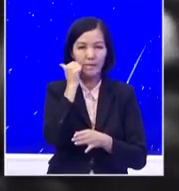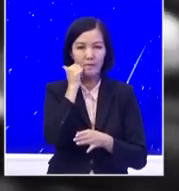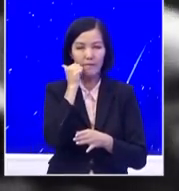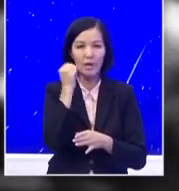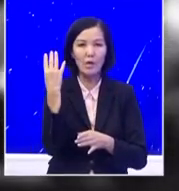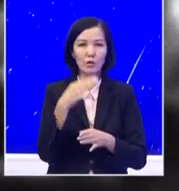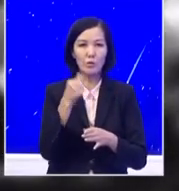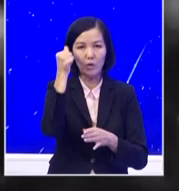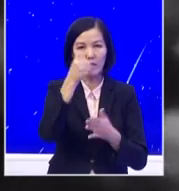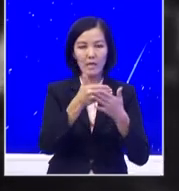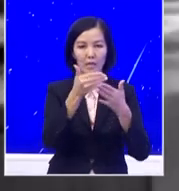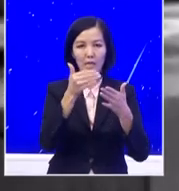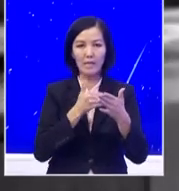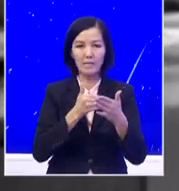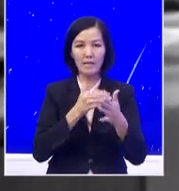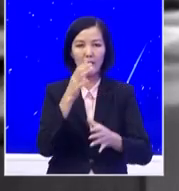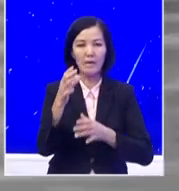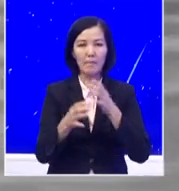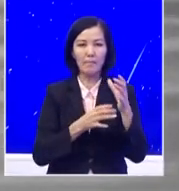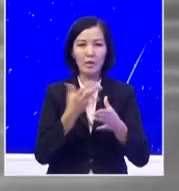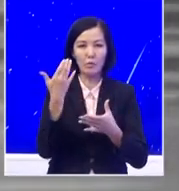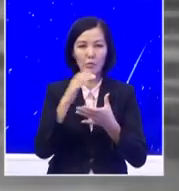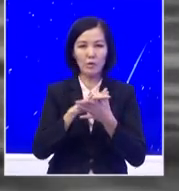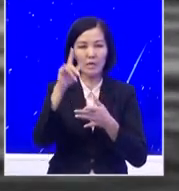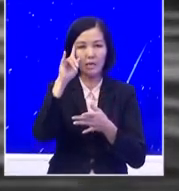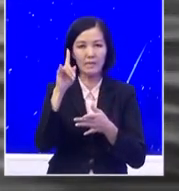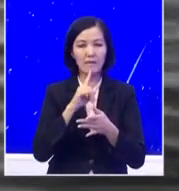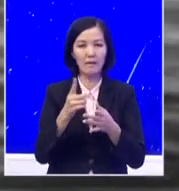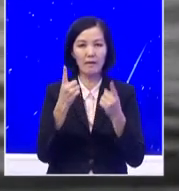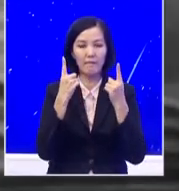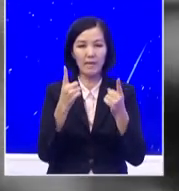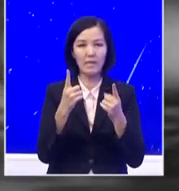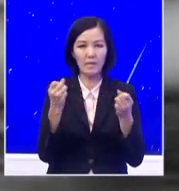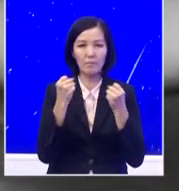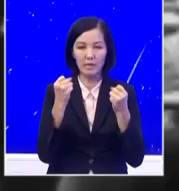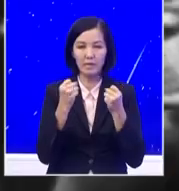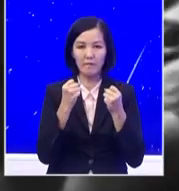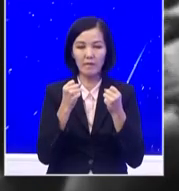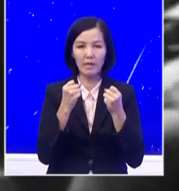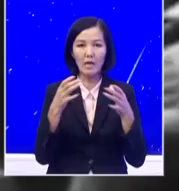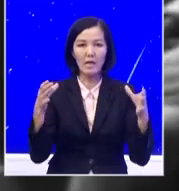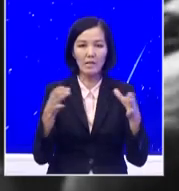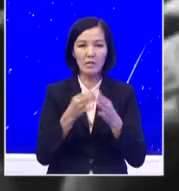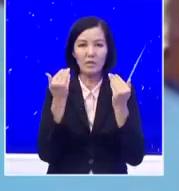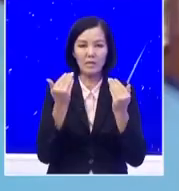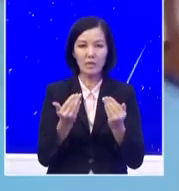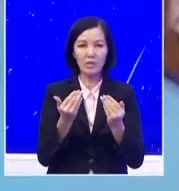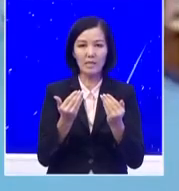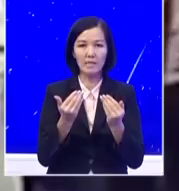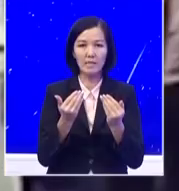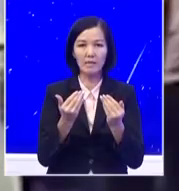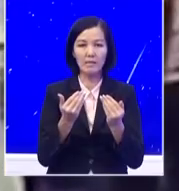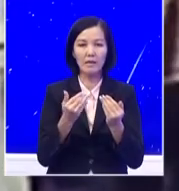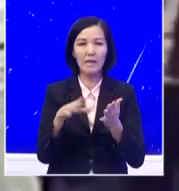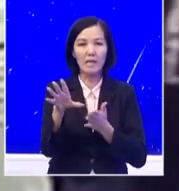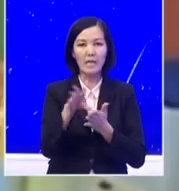лет назад мир узнал и заговорил о Казахстане, как о великой спортивной державе. Сегодня молодые палуаны равняются на легендарного героя